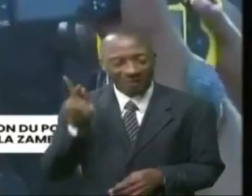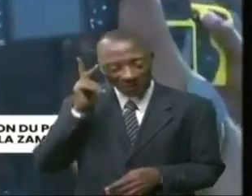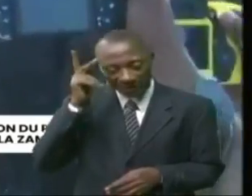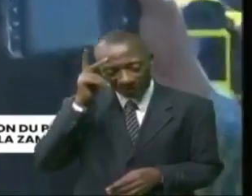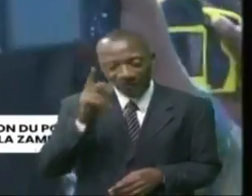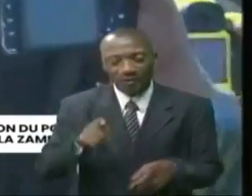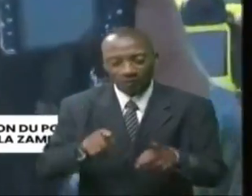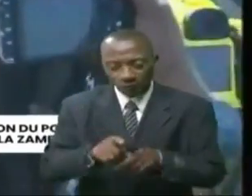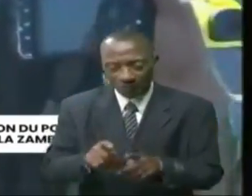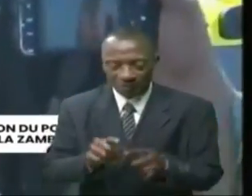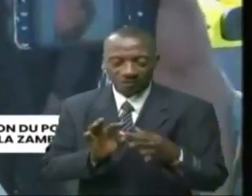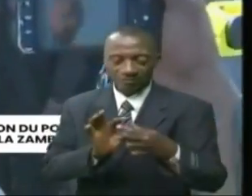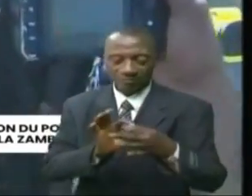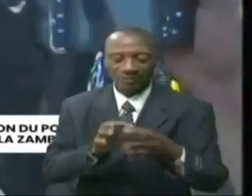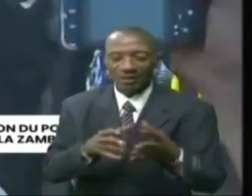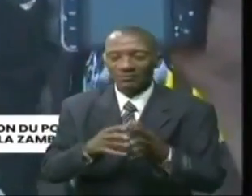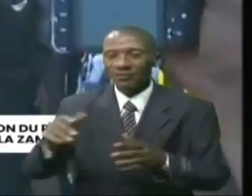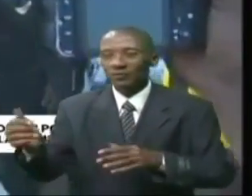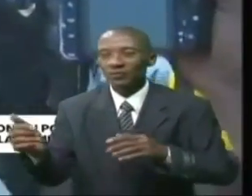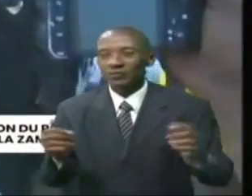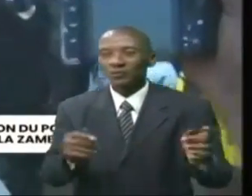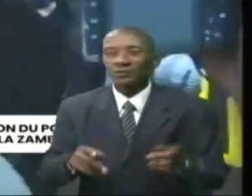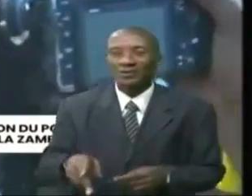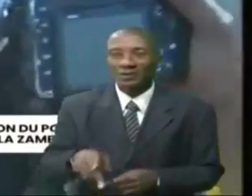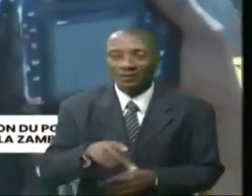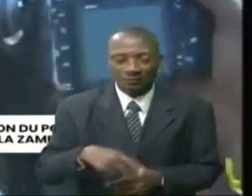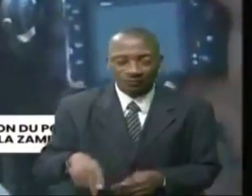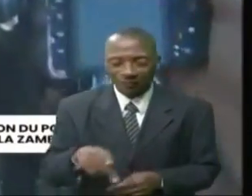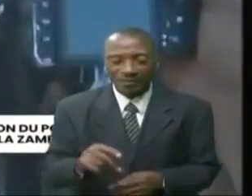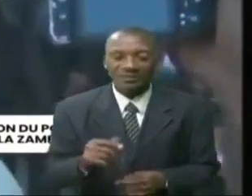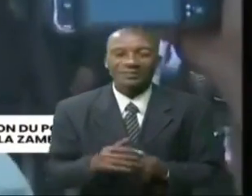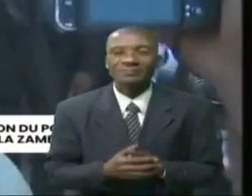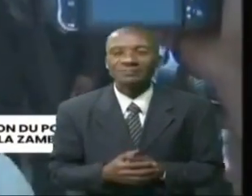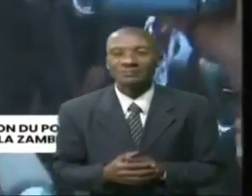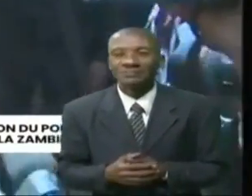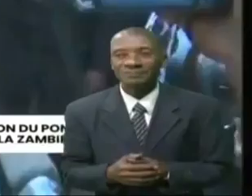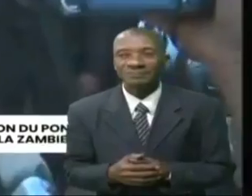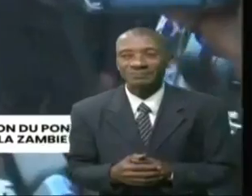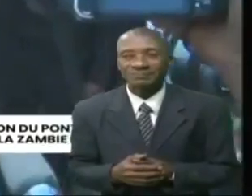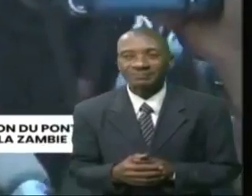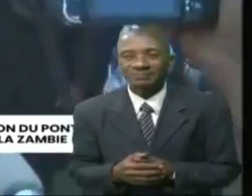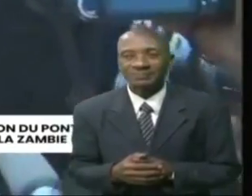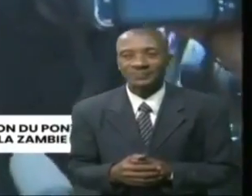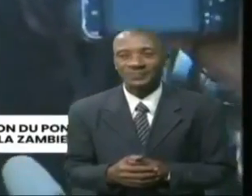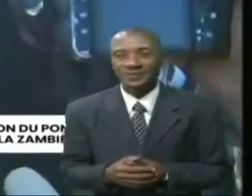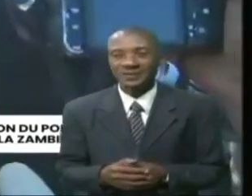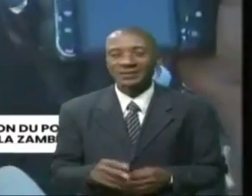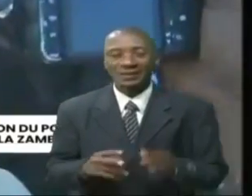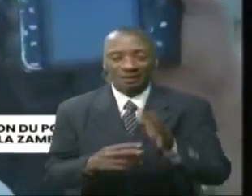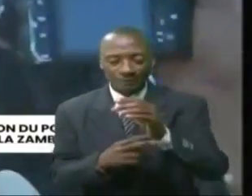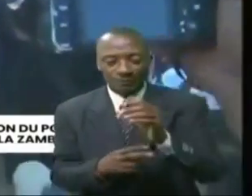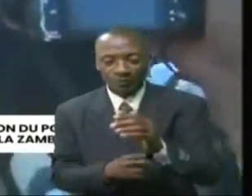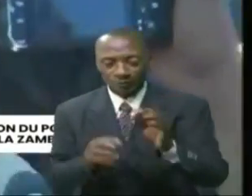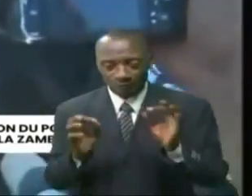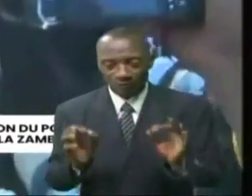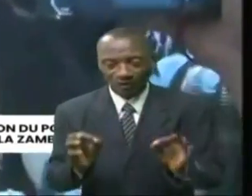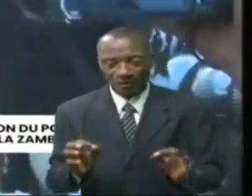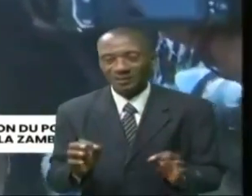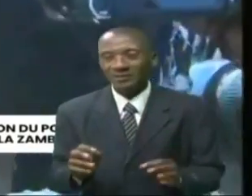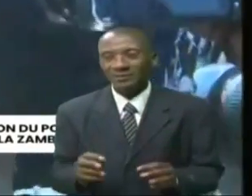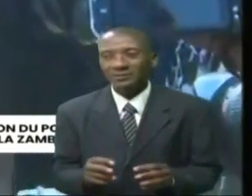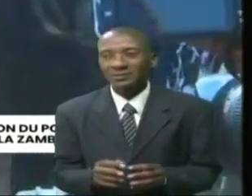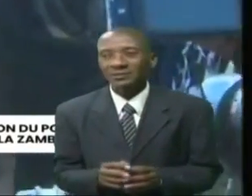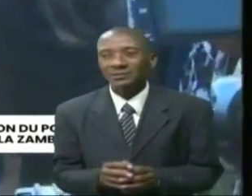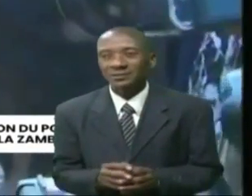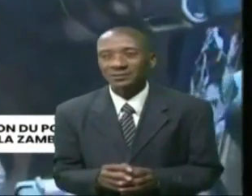République démocratique du Congo, mais aussi résoudra l'épineux problème des traversées des personnes et des biens.